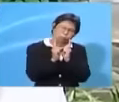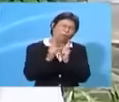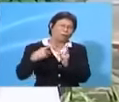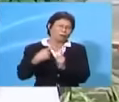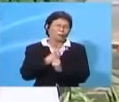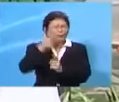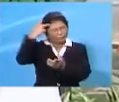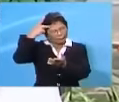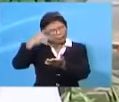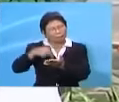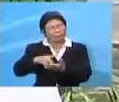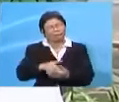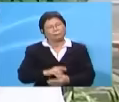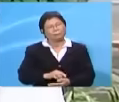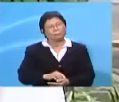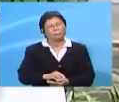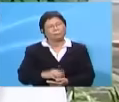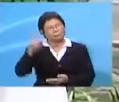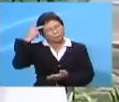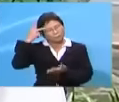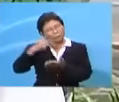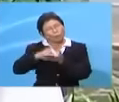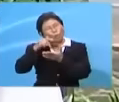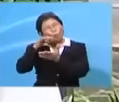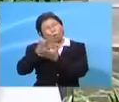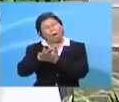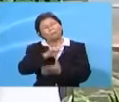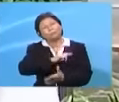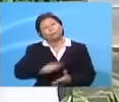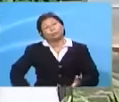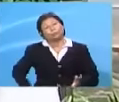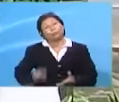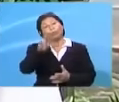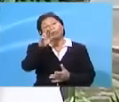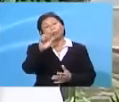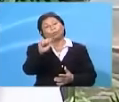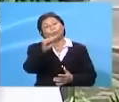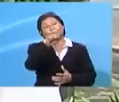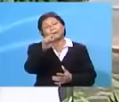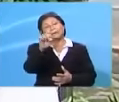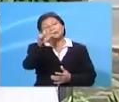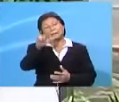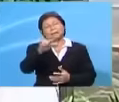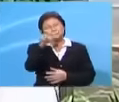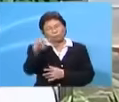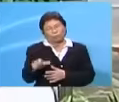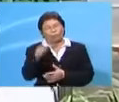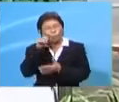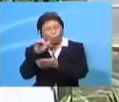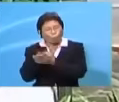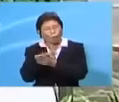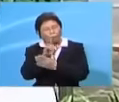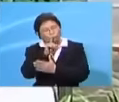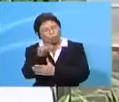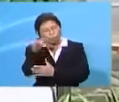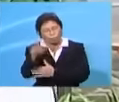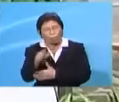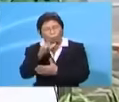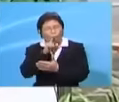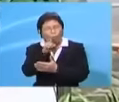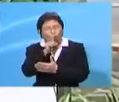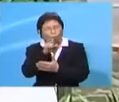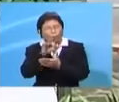kenalkan beliau dan beliau merupakan seorang isteri yang benar-benar